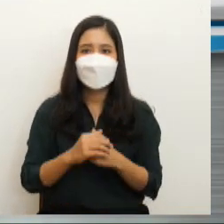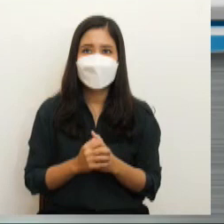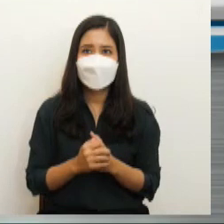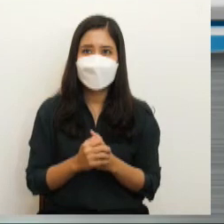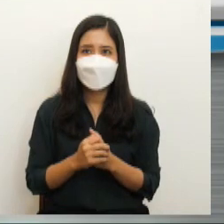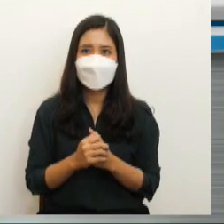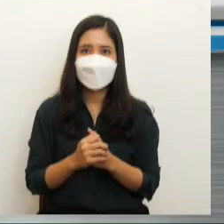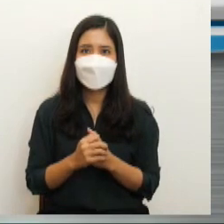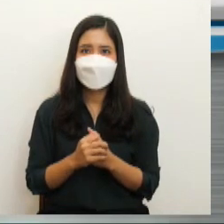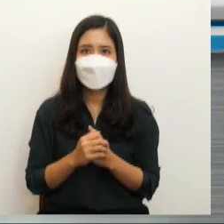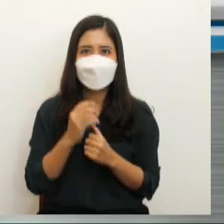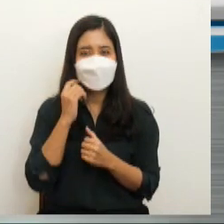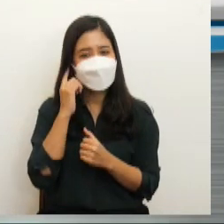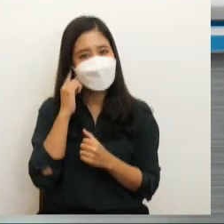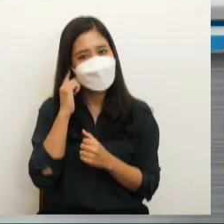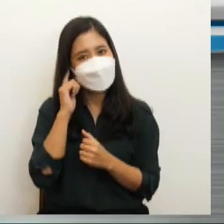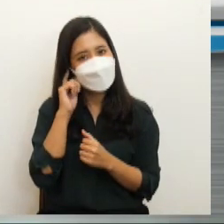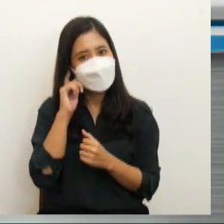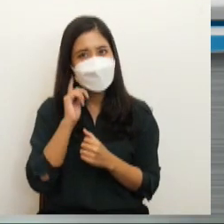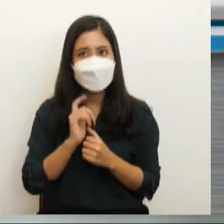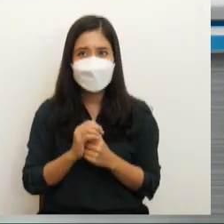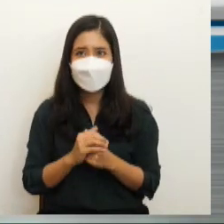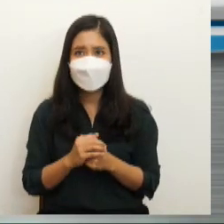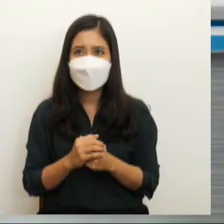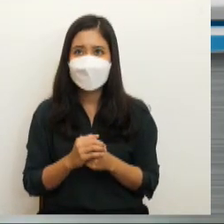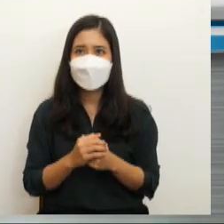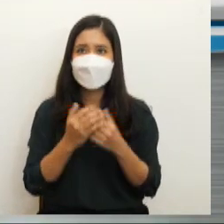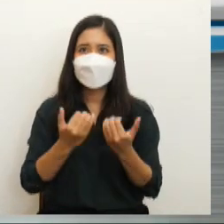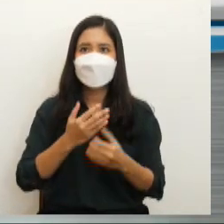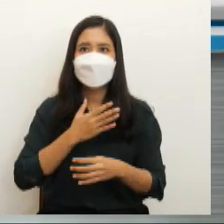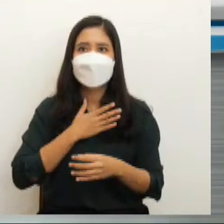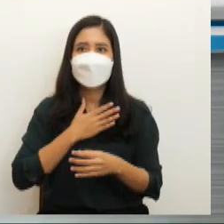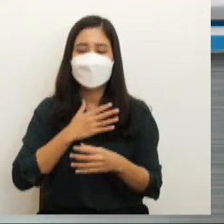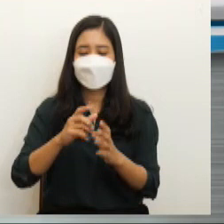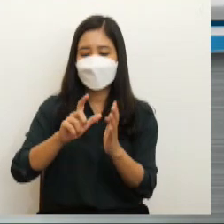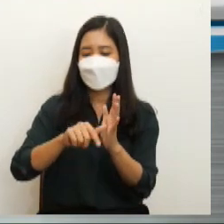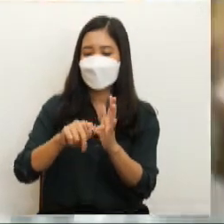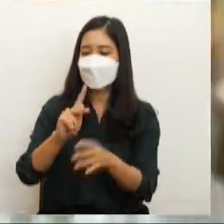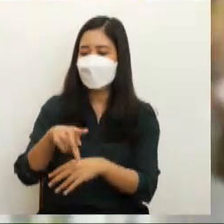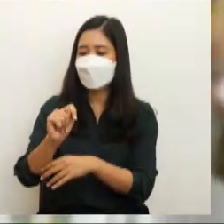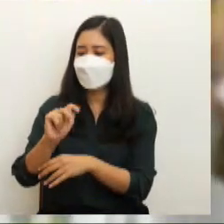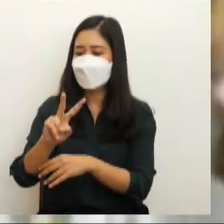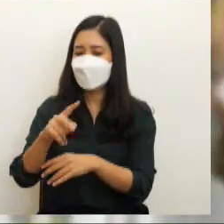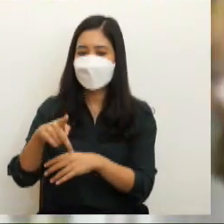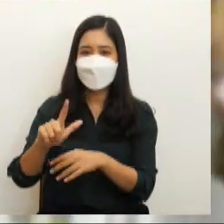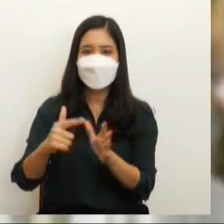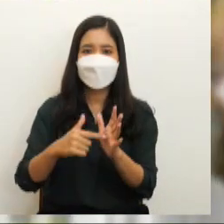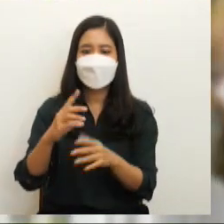ท่านปลัดกระทรวงสาธารณสุขท่านสุภัทรจำปาทองท่านเลขากปท.ท่านอภรพินาส